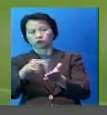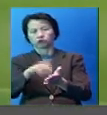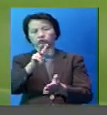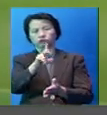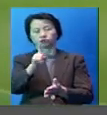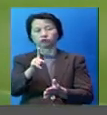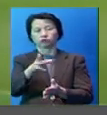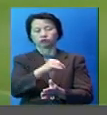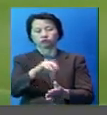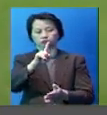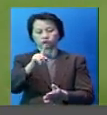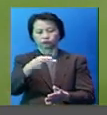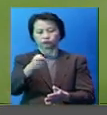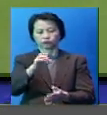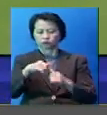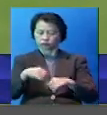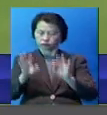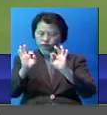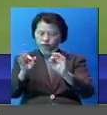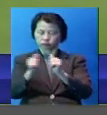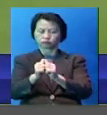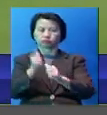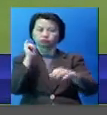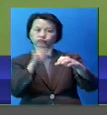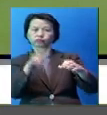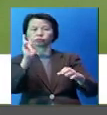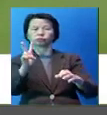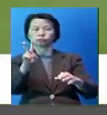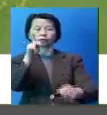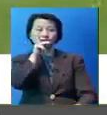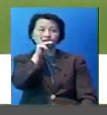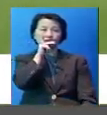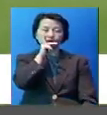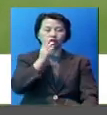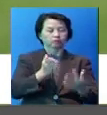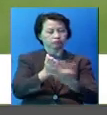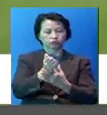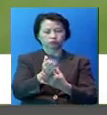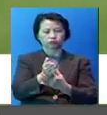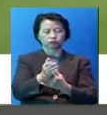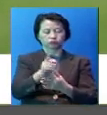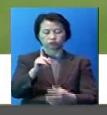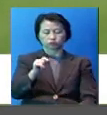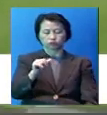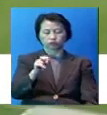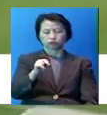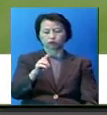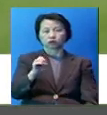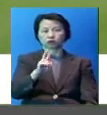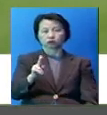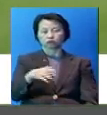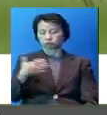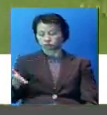ke-21, Muhammad Zafir terus cemerlang dengan menjaringkan gol kedua Kedah juga menerusi tandukan. Muhammad